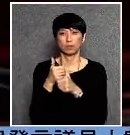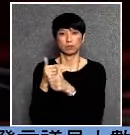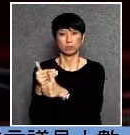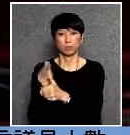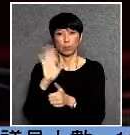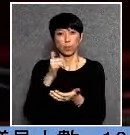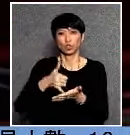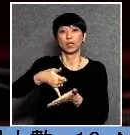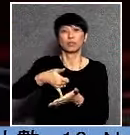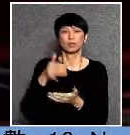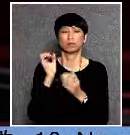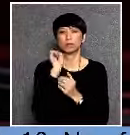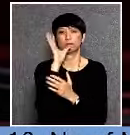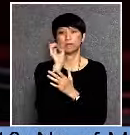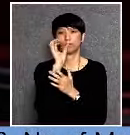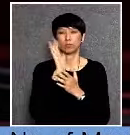身插話。